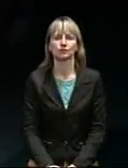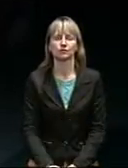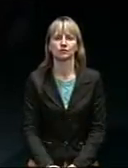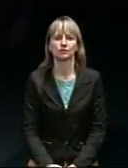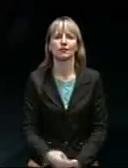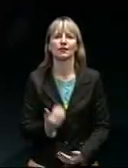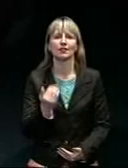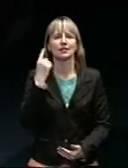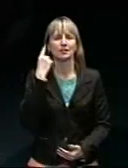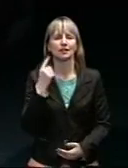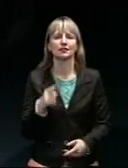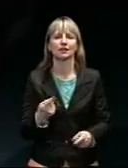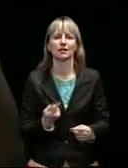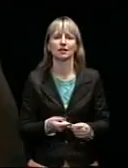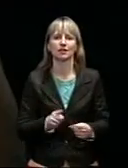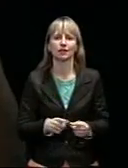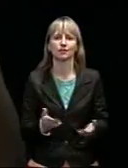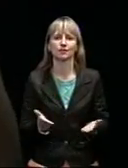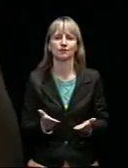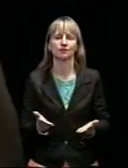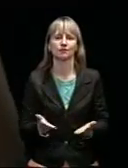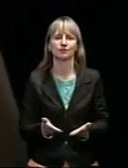Ви знаєте, це як-то